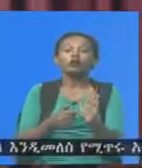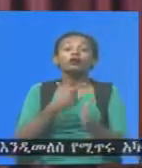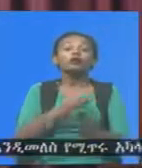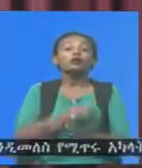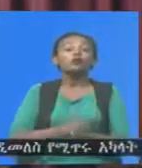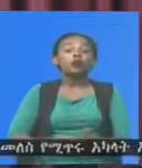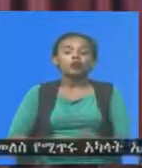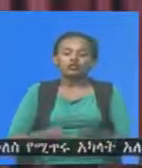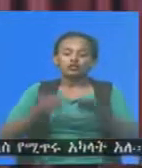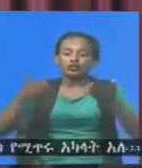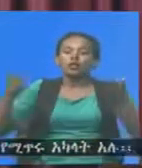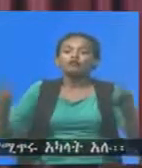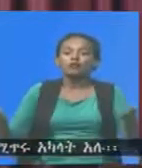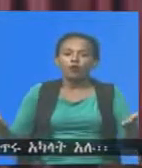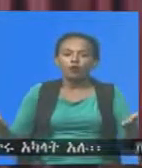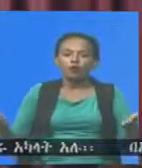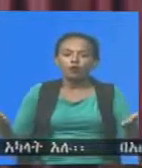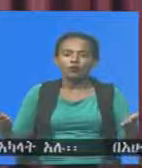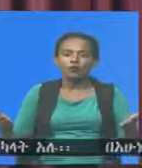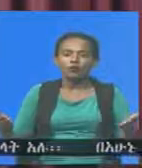ሰፋ እናድርግ።